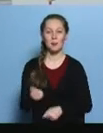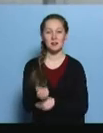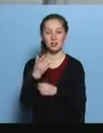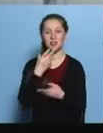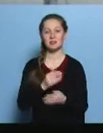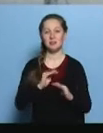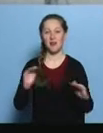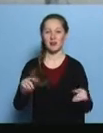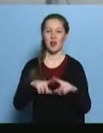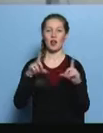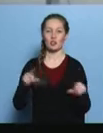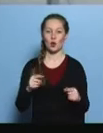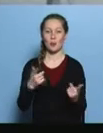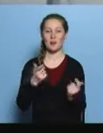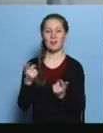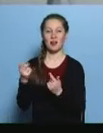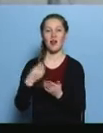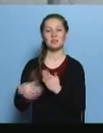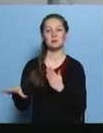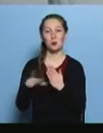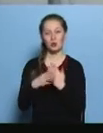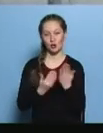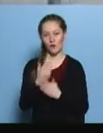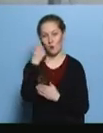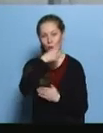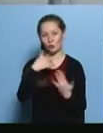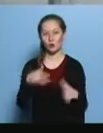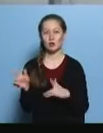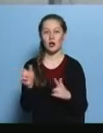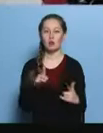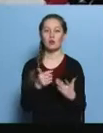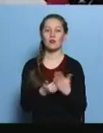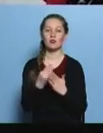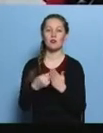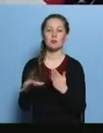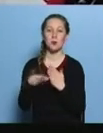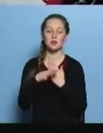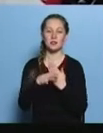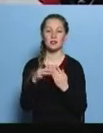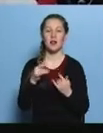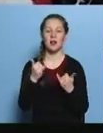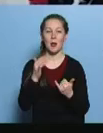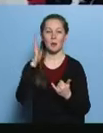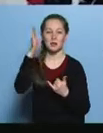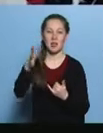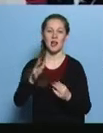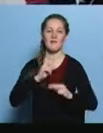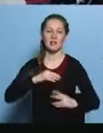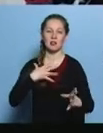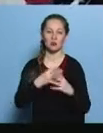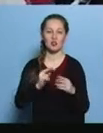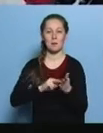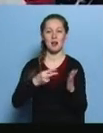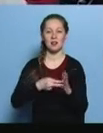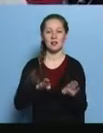школа активно привлекает свою команду спонсоров. К Новому году уже готовы новые спонсорские пакеты для потенциального сотрудничества. Планируется и